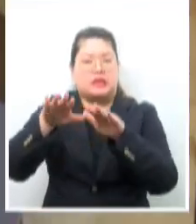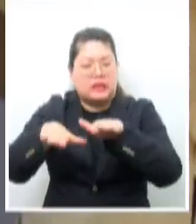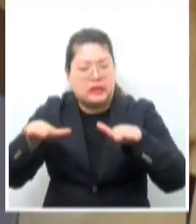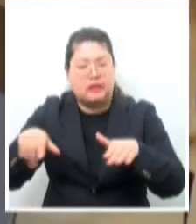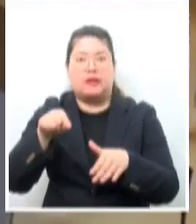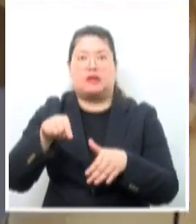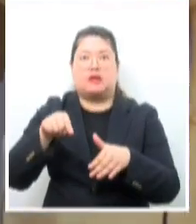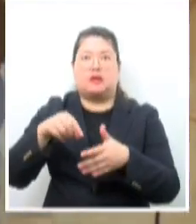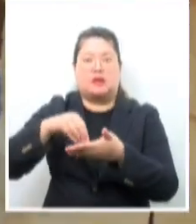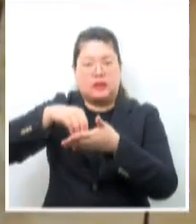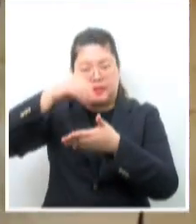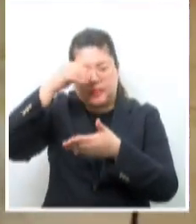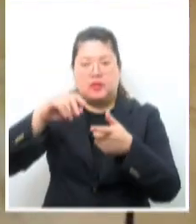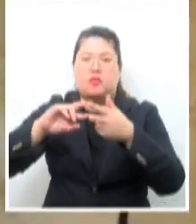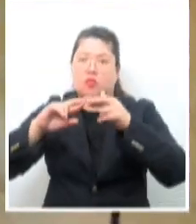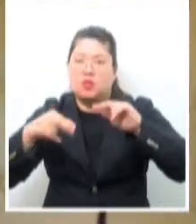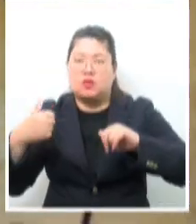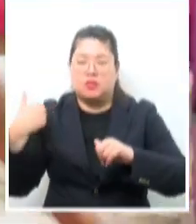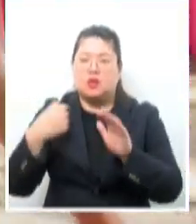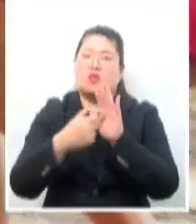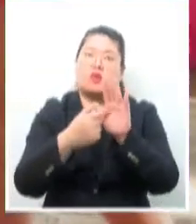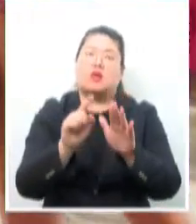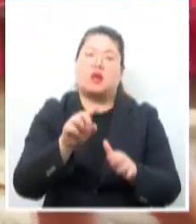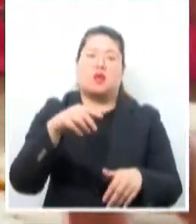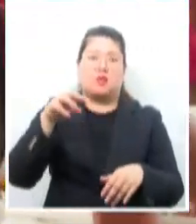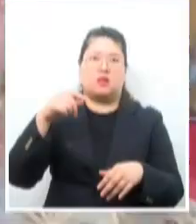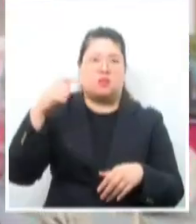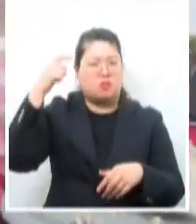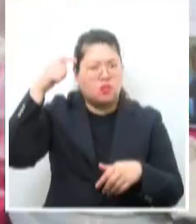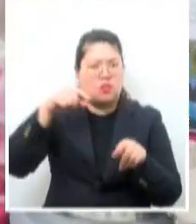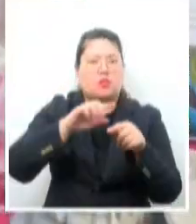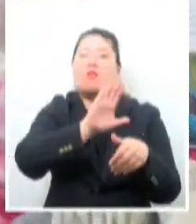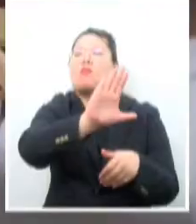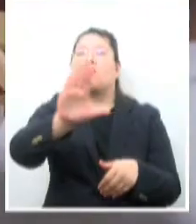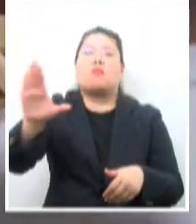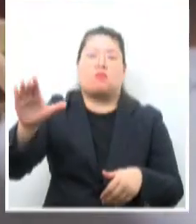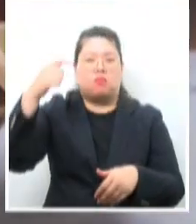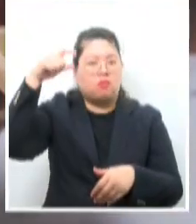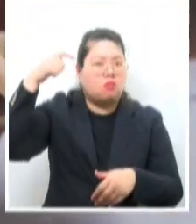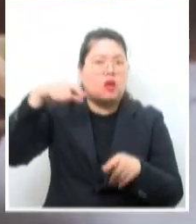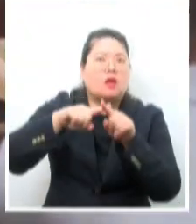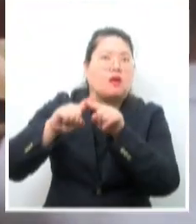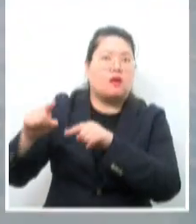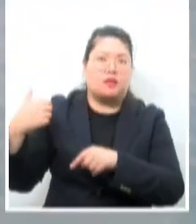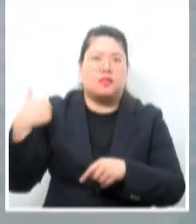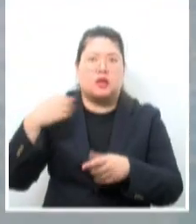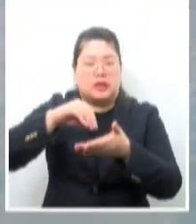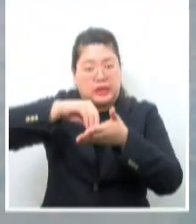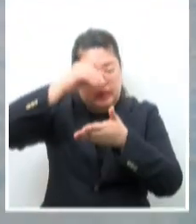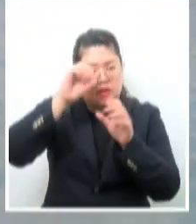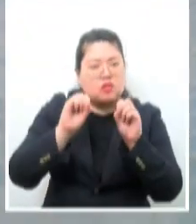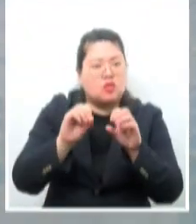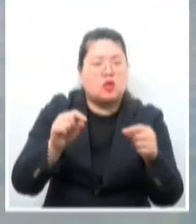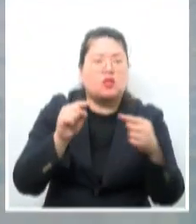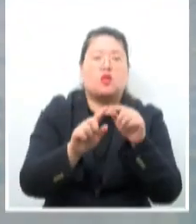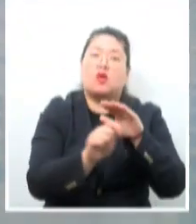ษาเป็นกลุ่มพหุวัฒนธรรมเช่นม้งกะเหรี่ยงและพม่าจัดการเรียนการสอนตั้งแต่ระดับชั้น